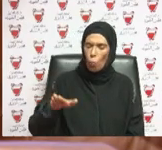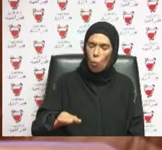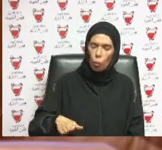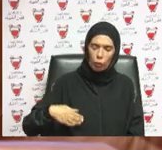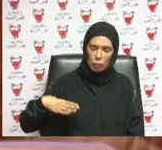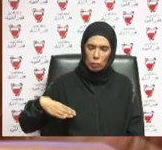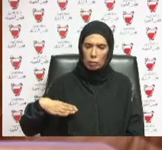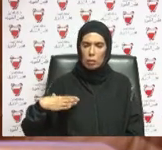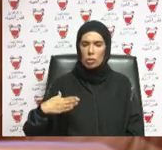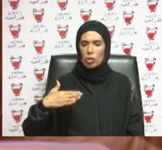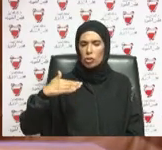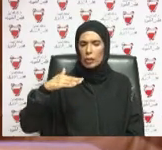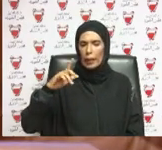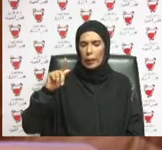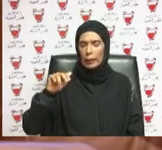وعشناها.